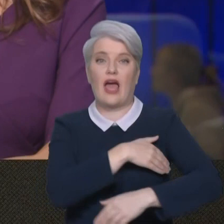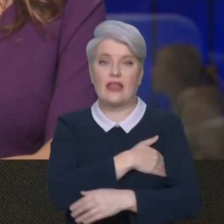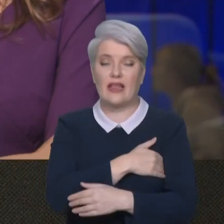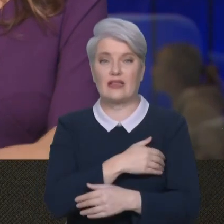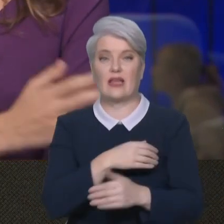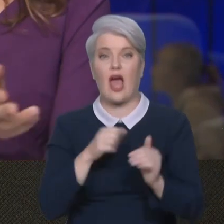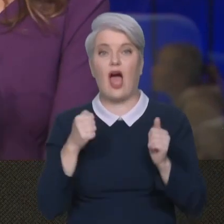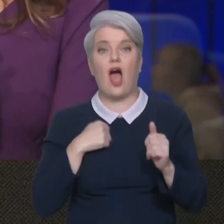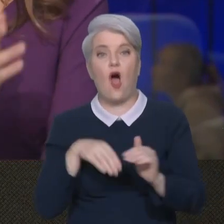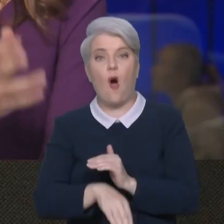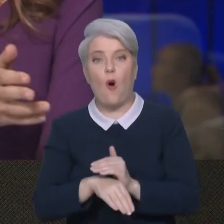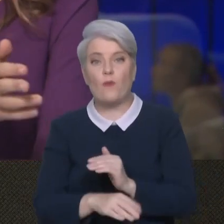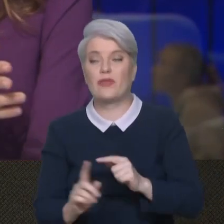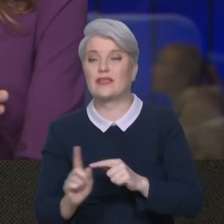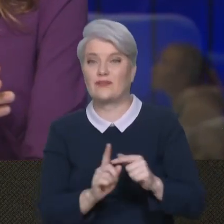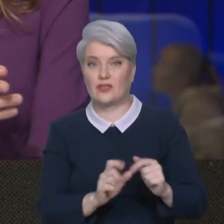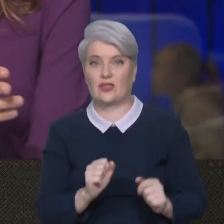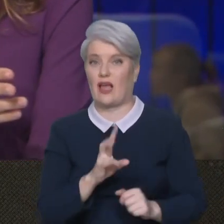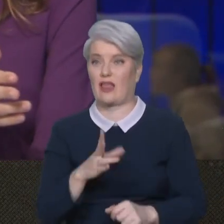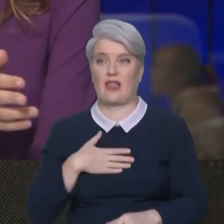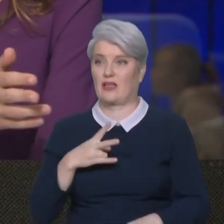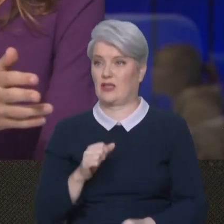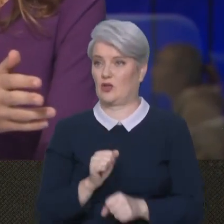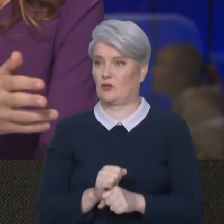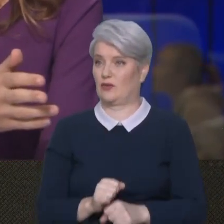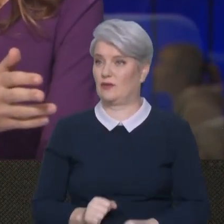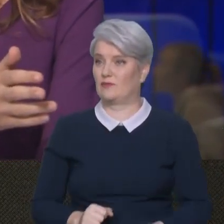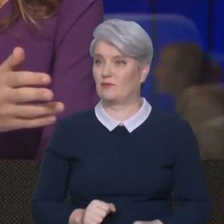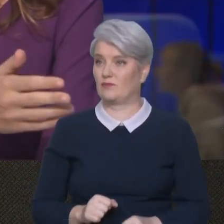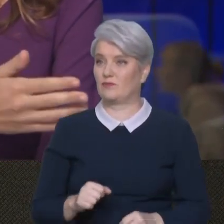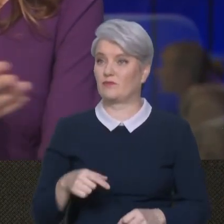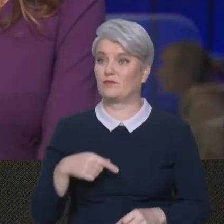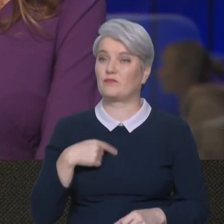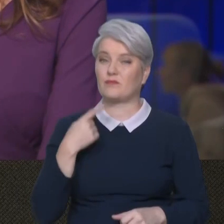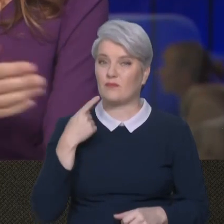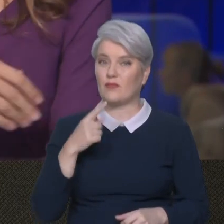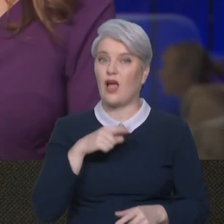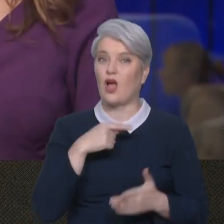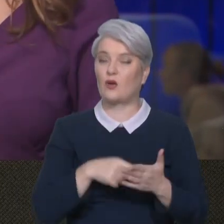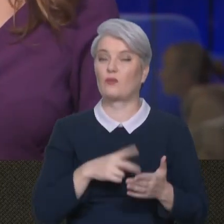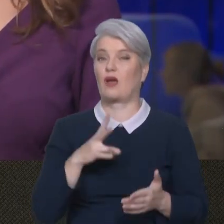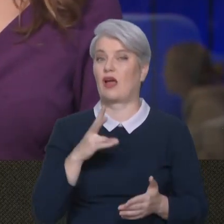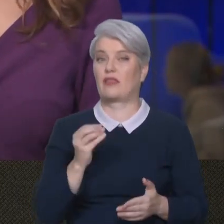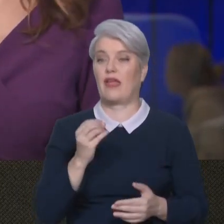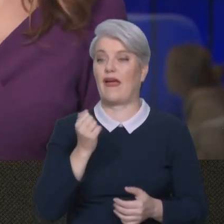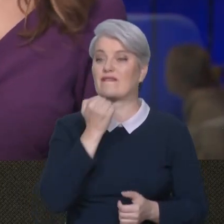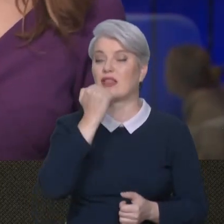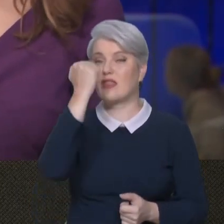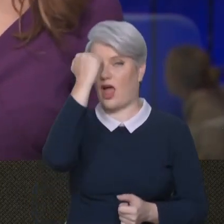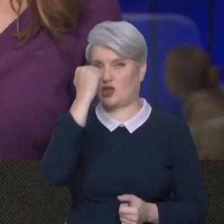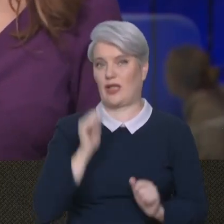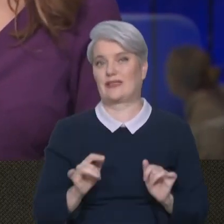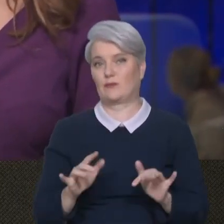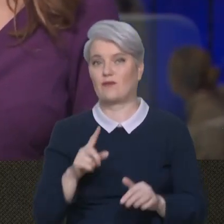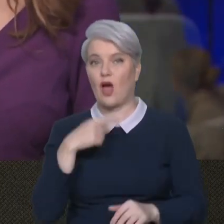наступ зупиниться. Пане Євгене, невдячна, як на мене, справа говорити про логіку противника, бо ми з вами неодноразово зіштовхували, що в